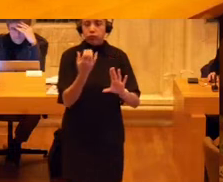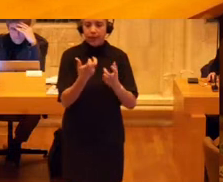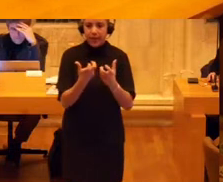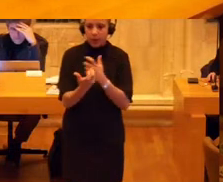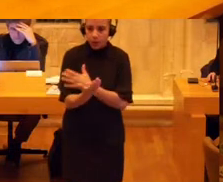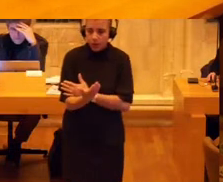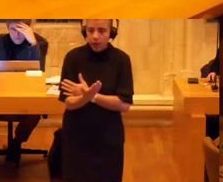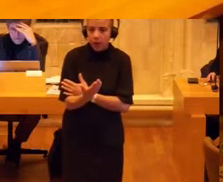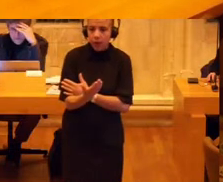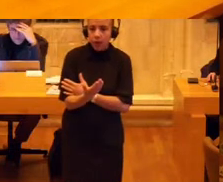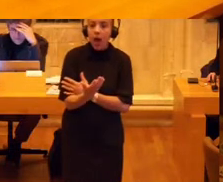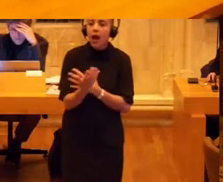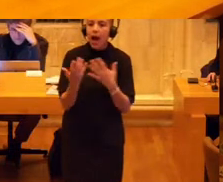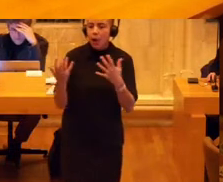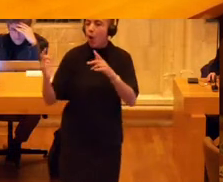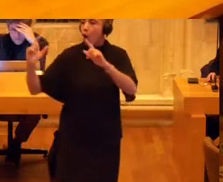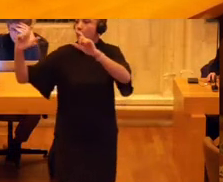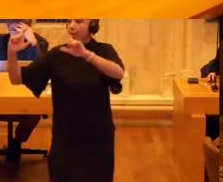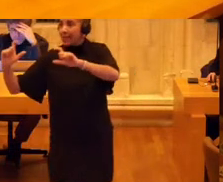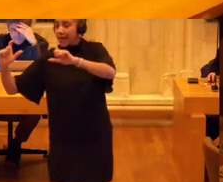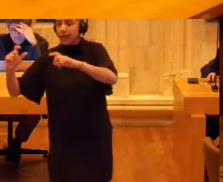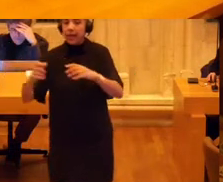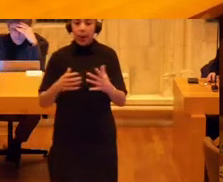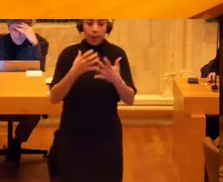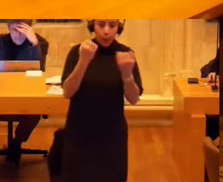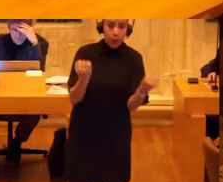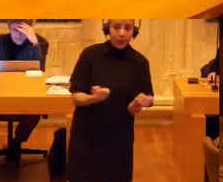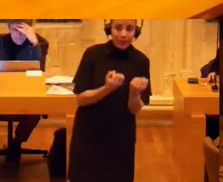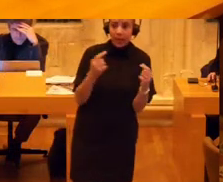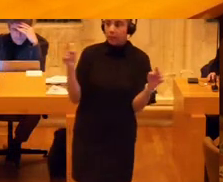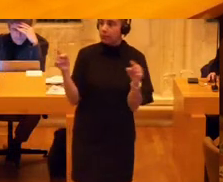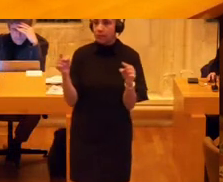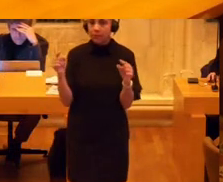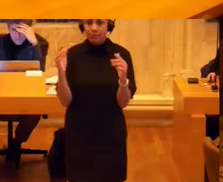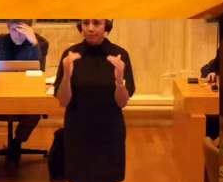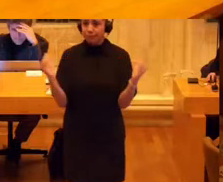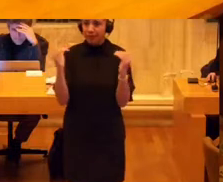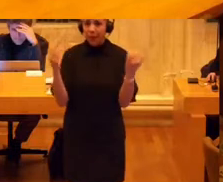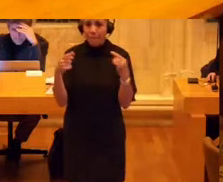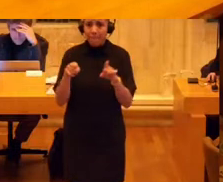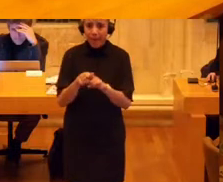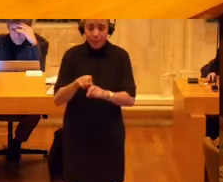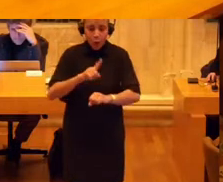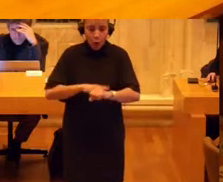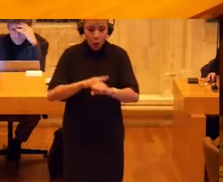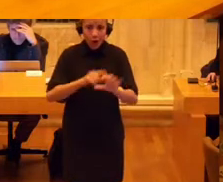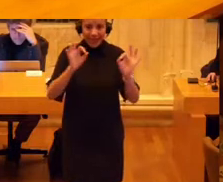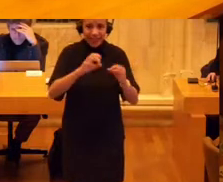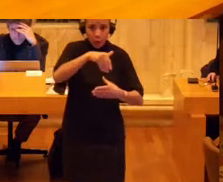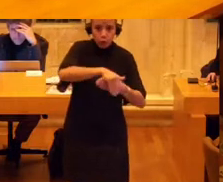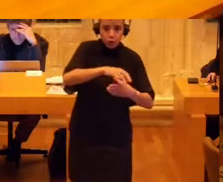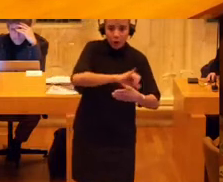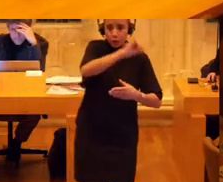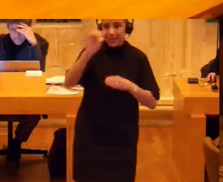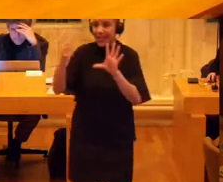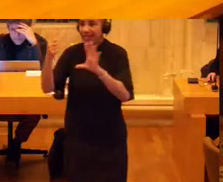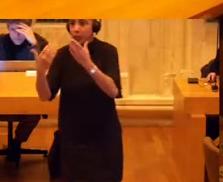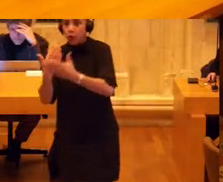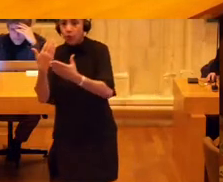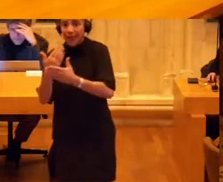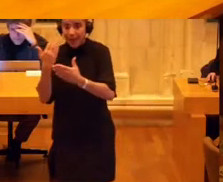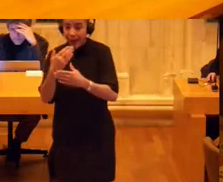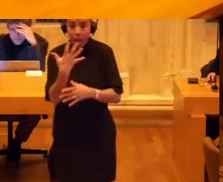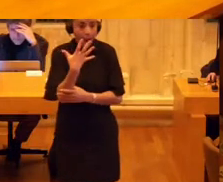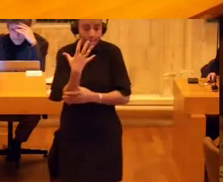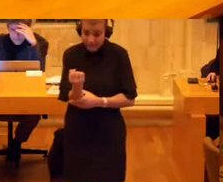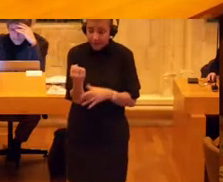la publicité sont, je vais dire, à la même enseigne. C'est-à-dire qu'il y a une extinction dans les deux cas de 22h à 6h. Je n'ai peut-être pas cité la ligne du tableau quand on parlait